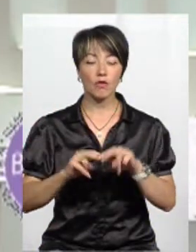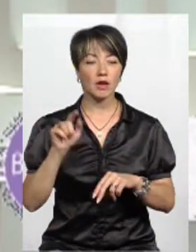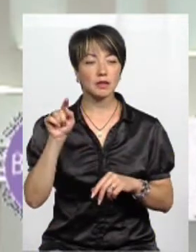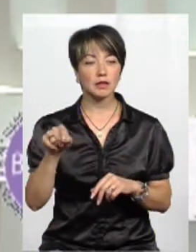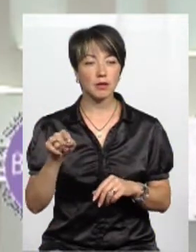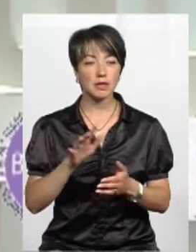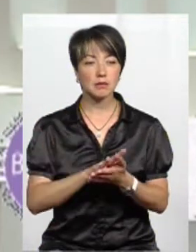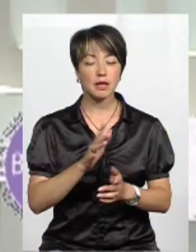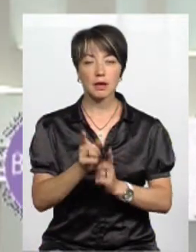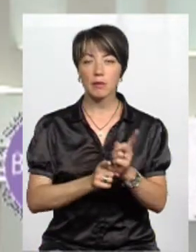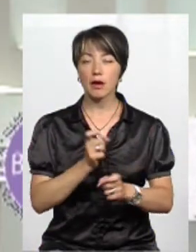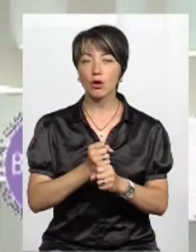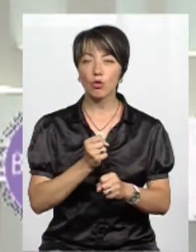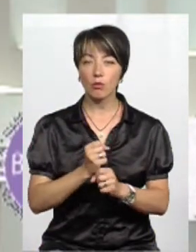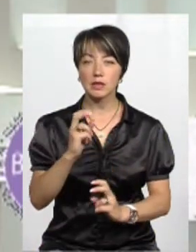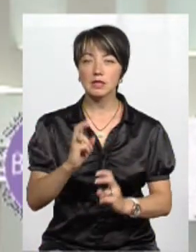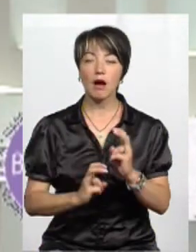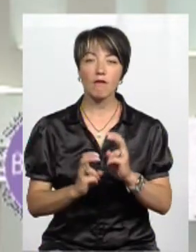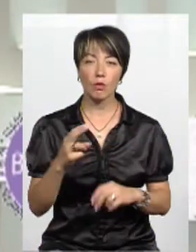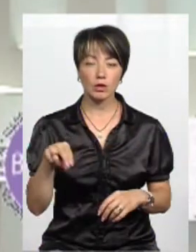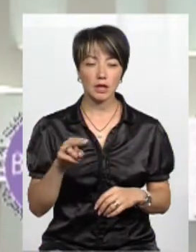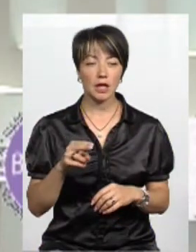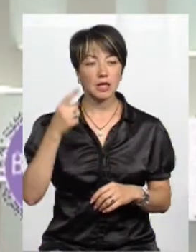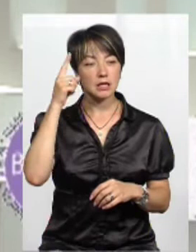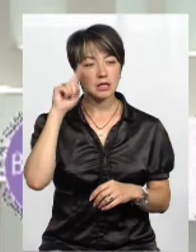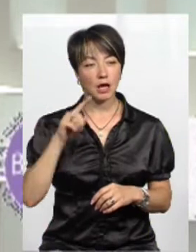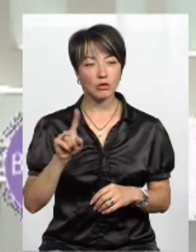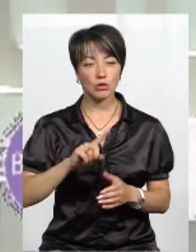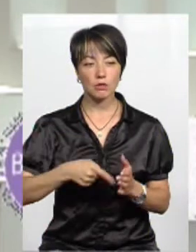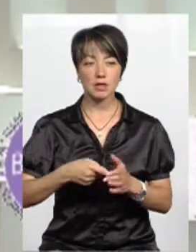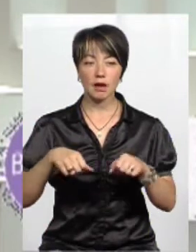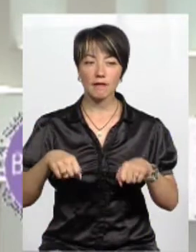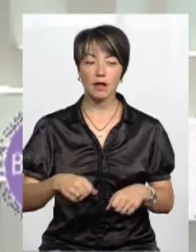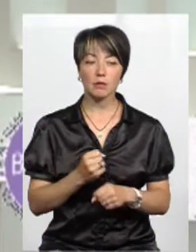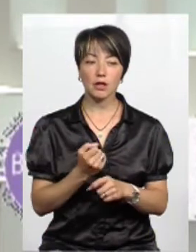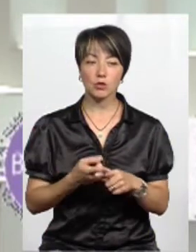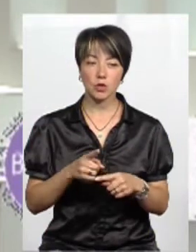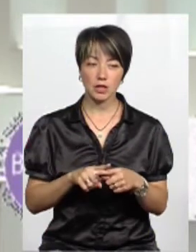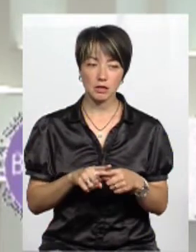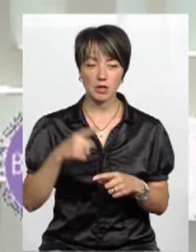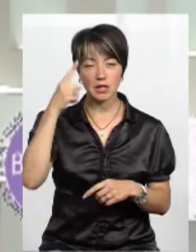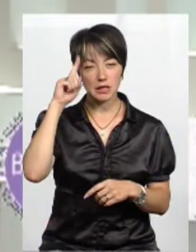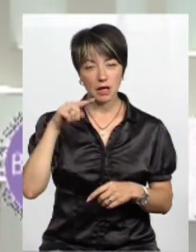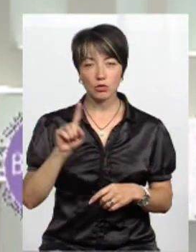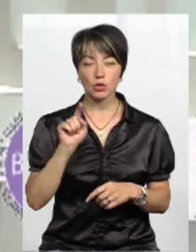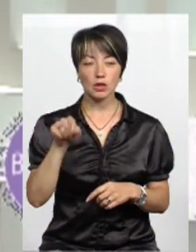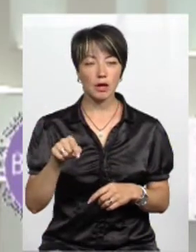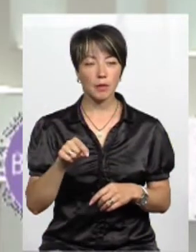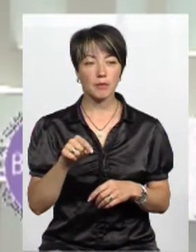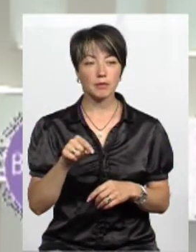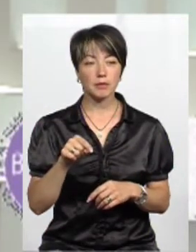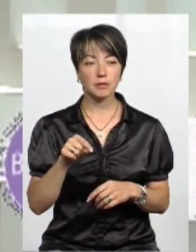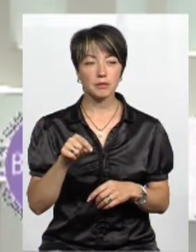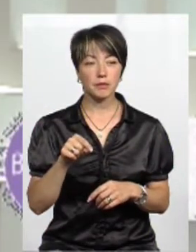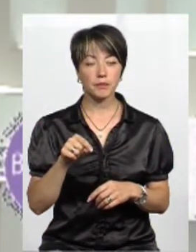там сміттєпереробний завод. Знаю, що міська влада працює над цим. Знаю, що там виявляється